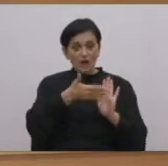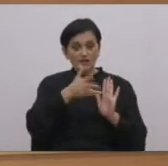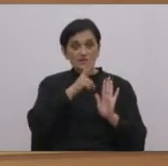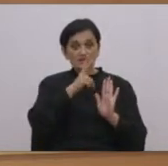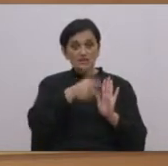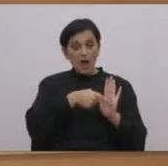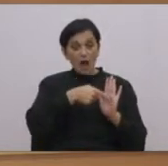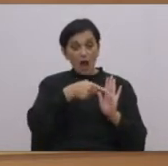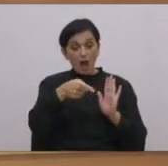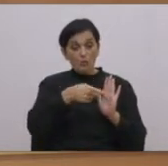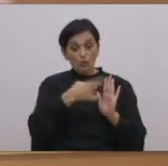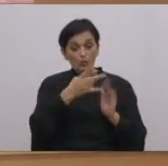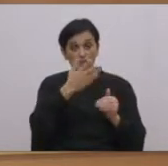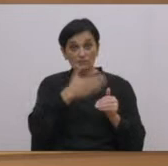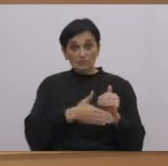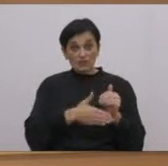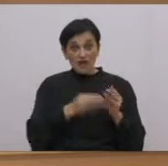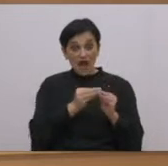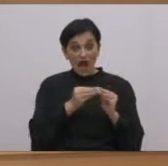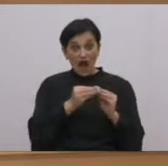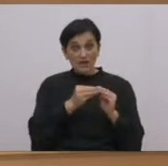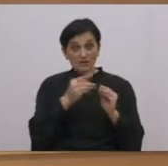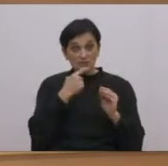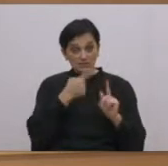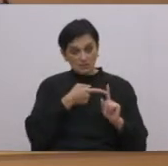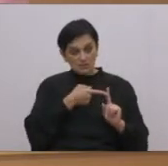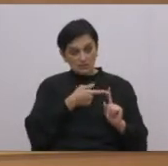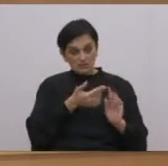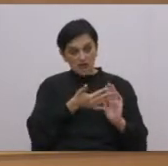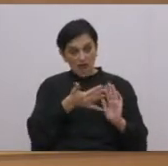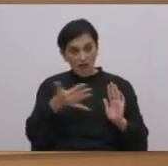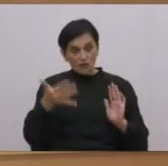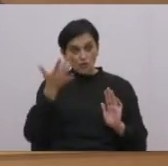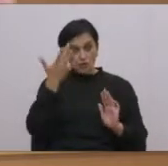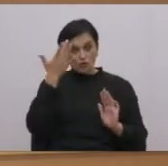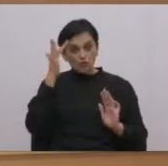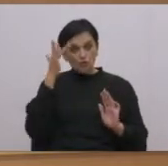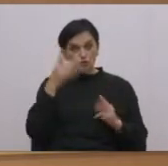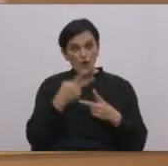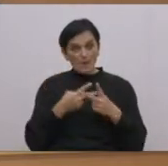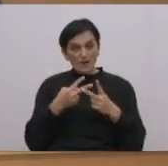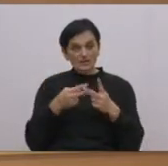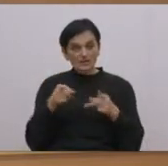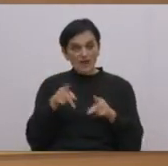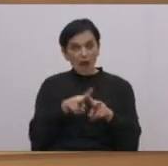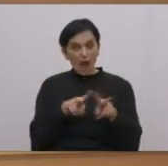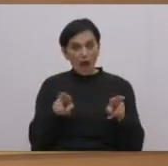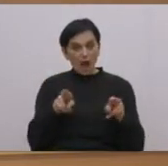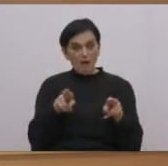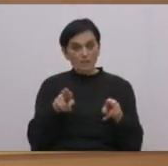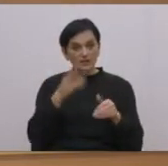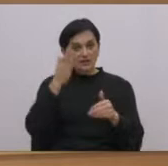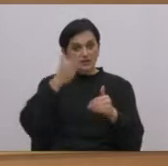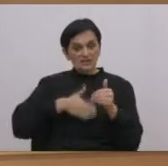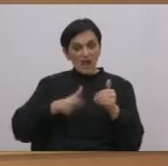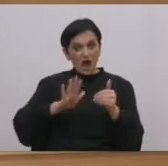წელიწადში უნდა დამთავრებულიყო და 10 წელია სურამის ციხესავით დაუმთავრებელ ნაგებობად